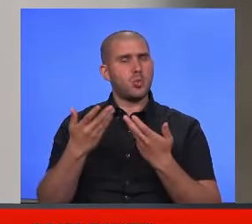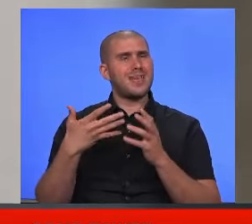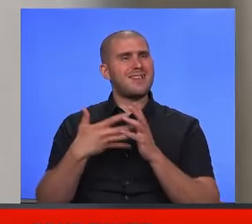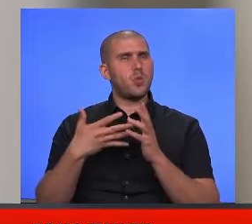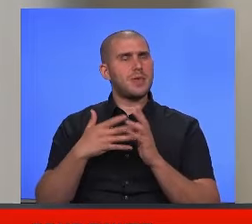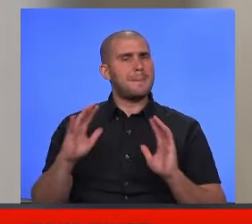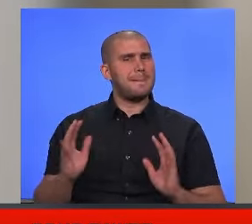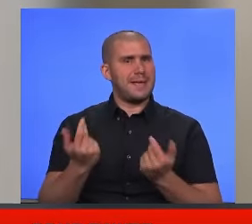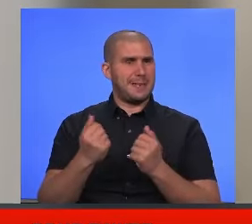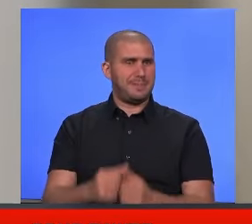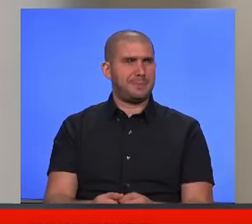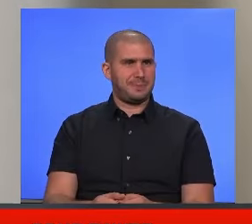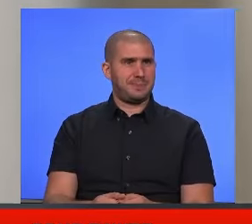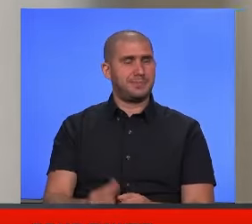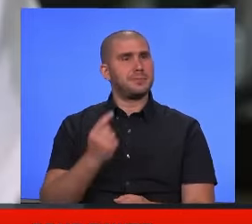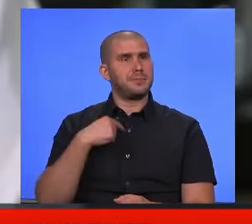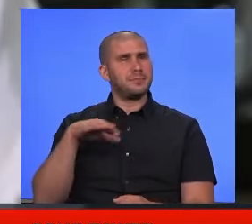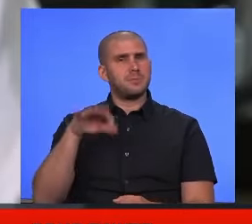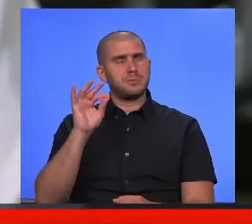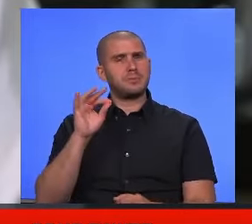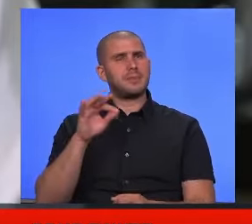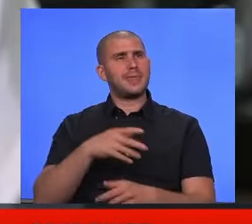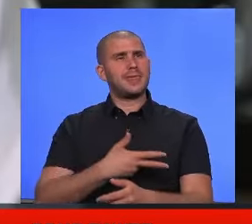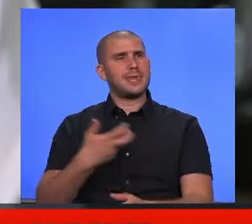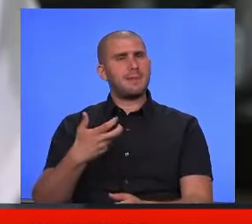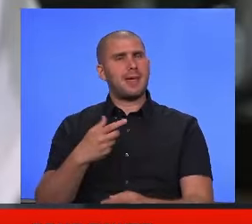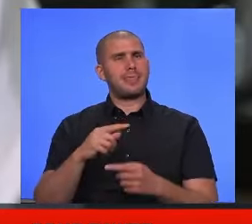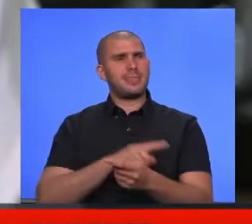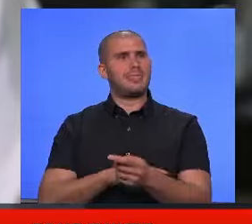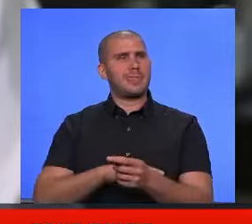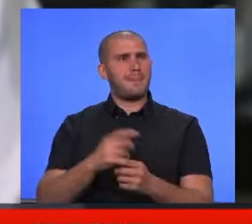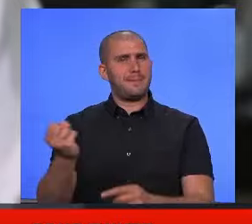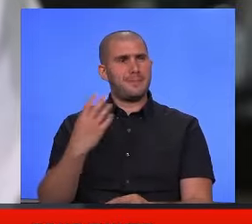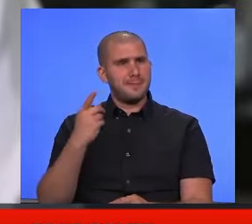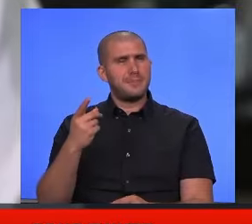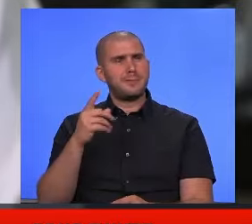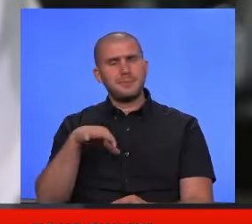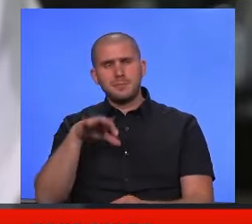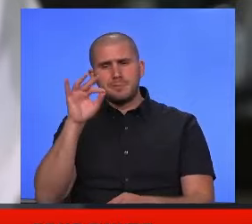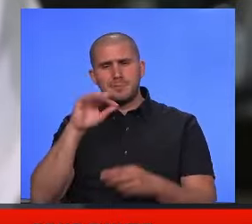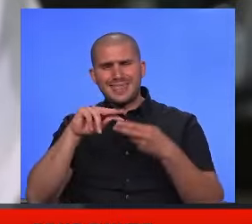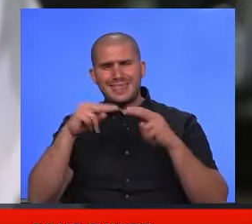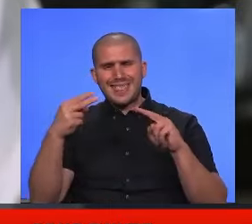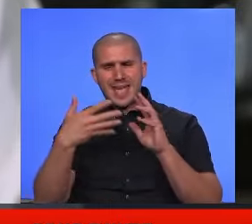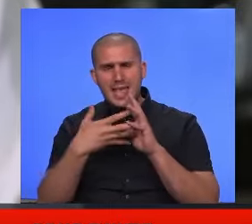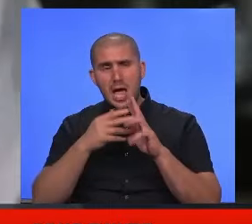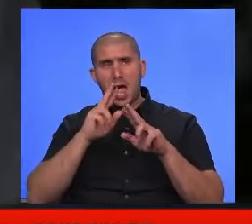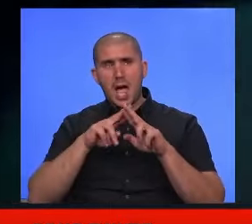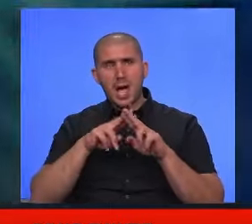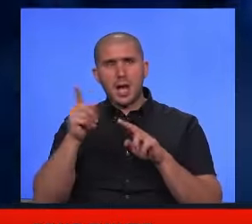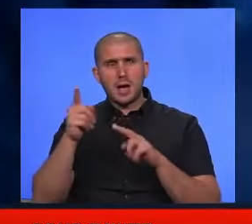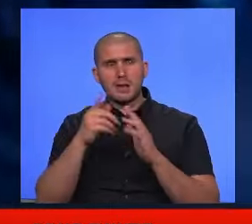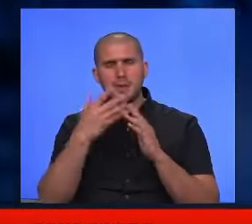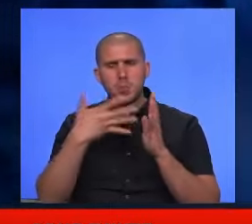האבחונים המהירים. אנחנו לוקחים את הדגימת דם שנשלחה אלינו, מפיקים ממנה DNA, ואז הולכים וקוראים